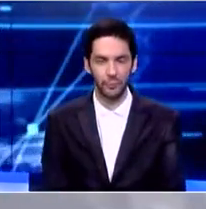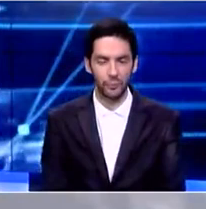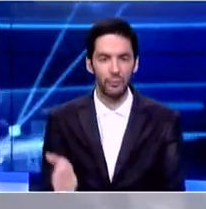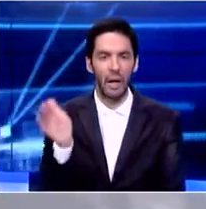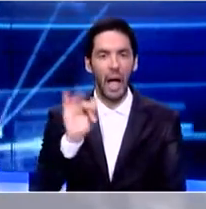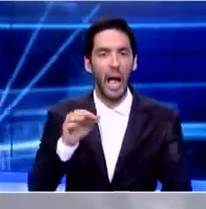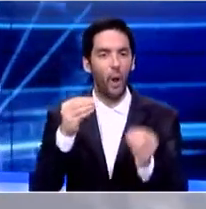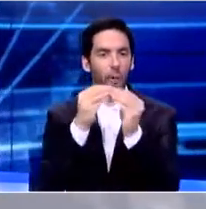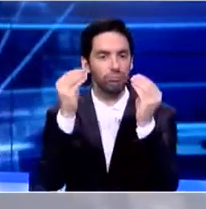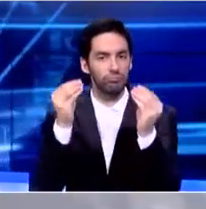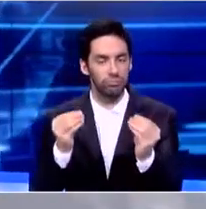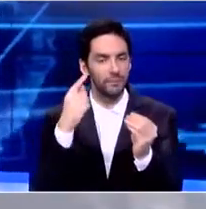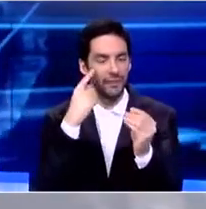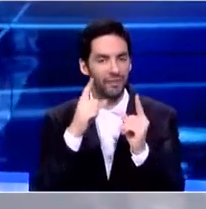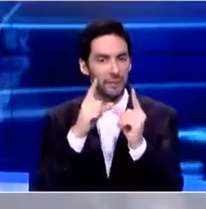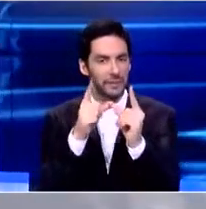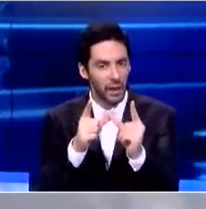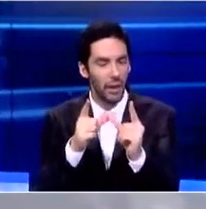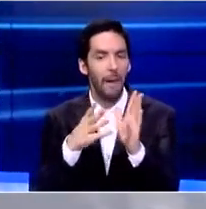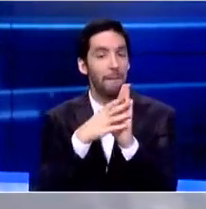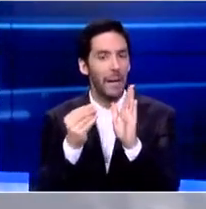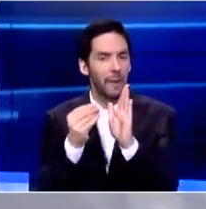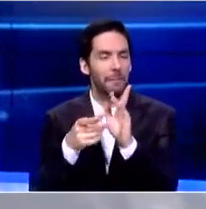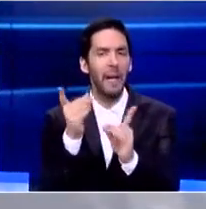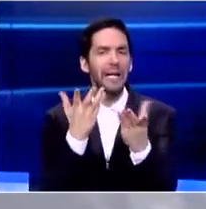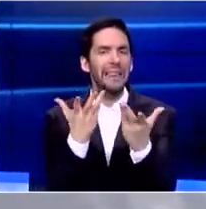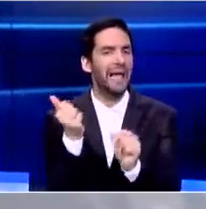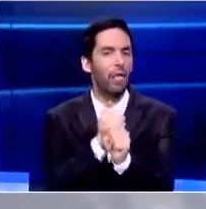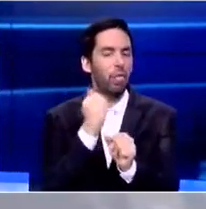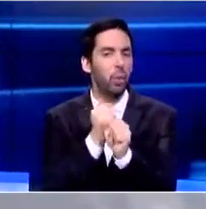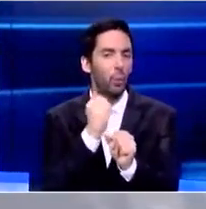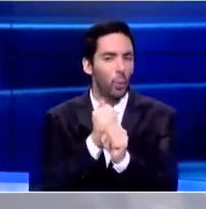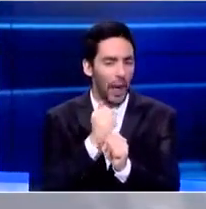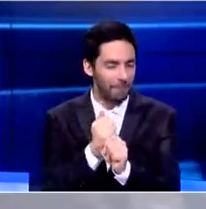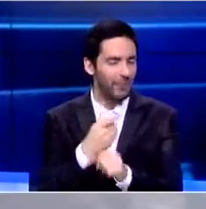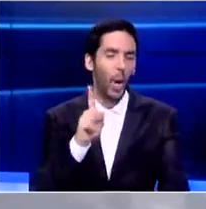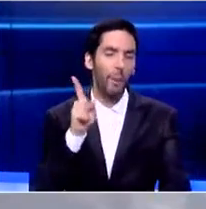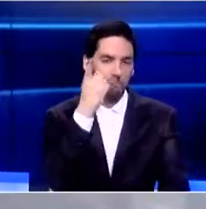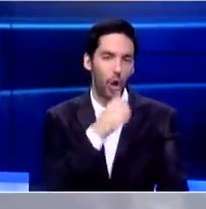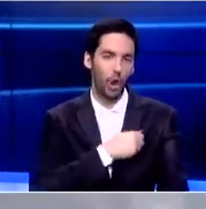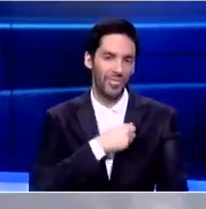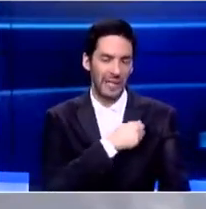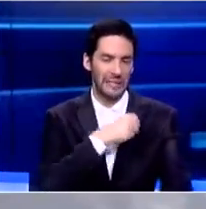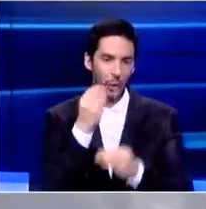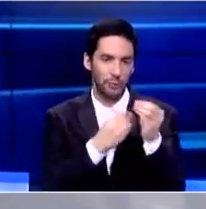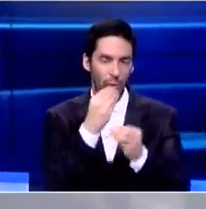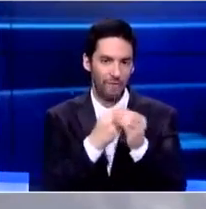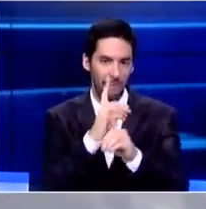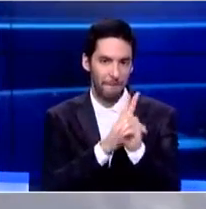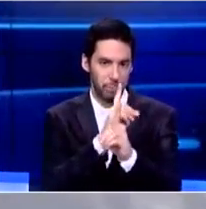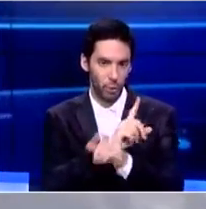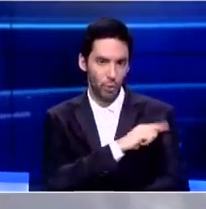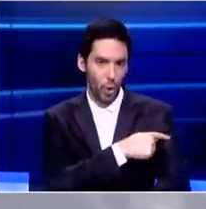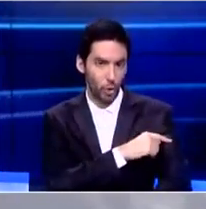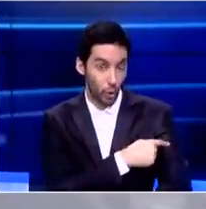κατανομή με βάση το επάγγελμα, βασικά για τους εργαζόμενους στο χώρο της υγείας. Εδώ δεν